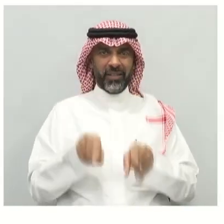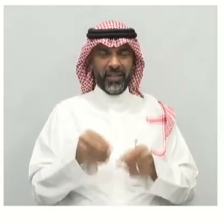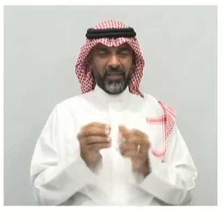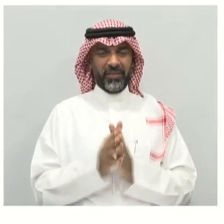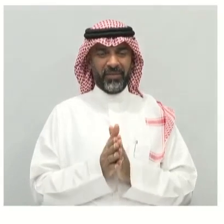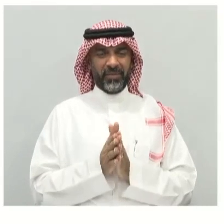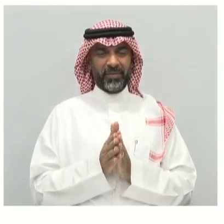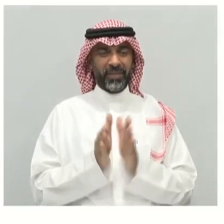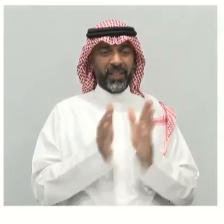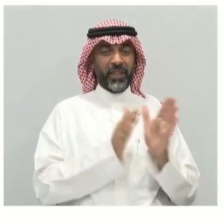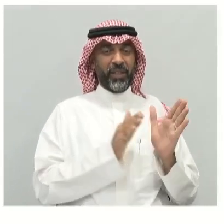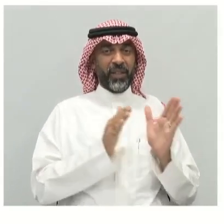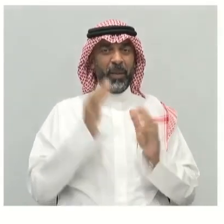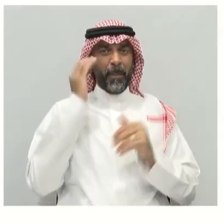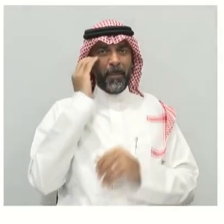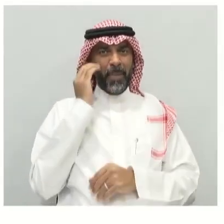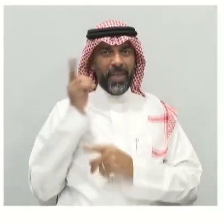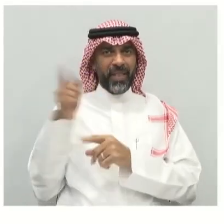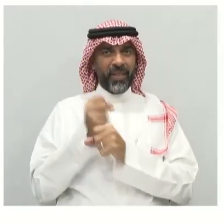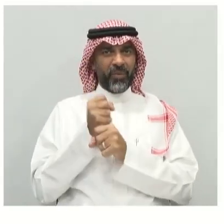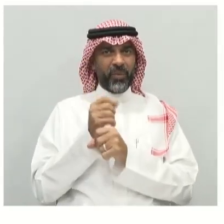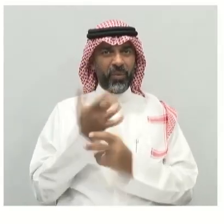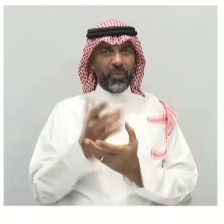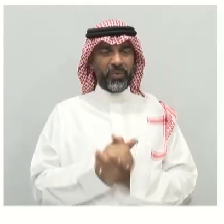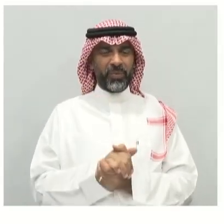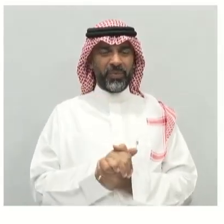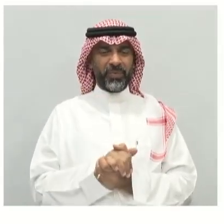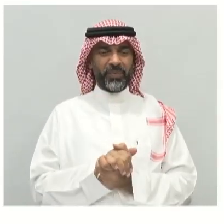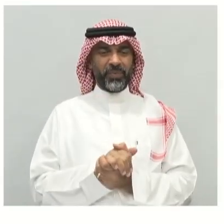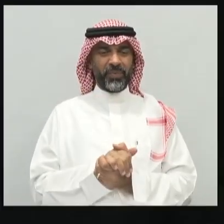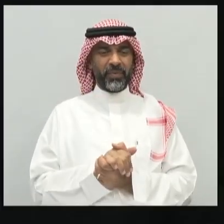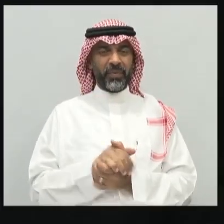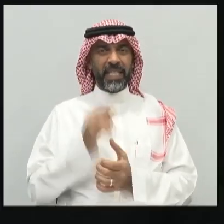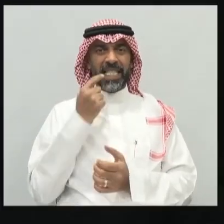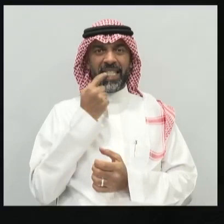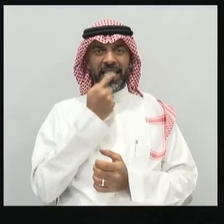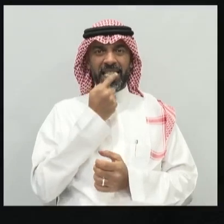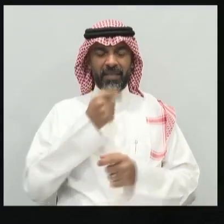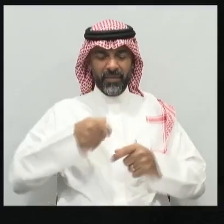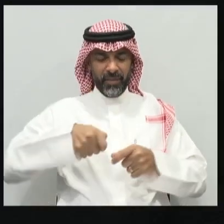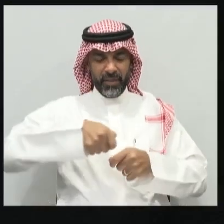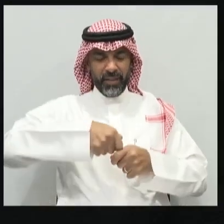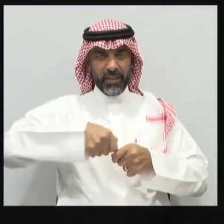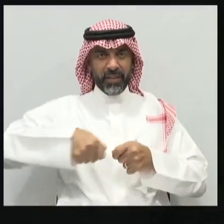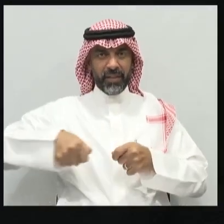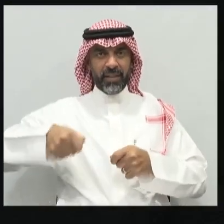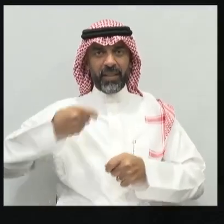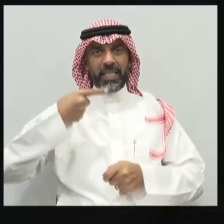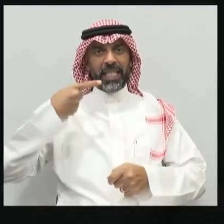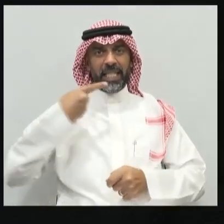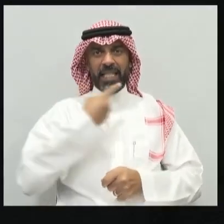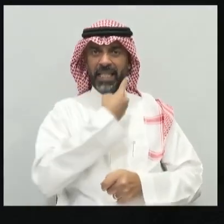طيب نشوف البنت هنا ش تسوي ممتازين تنظف فرشاه نظف اسنانه بالفرشاه